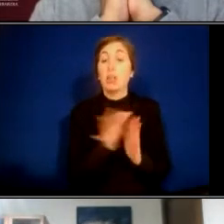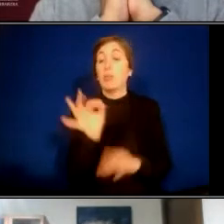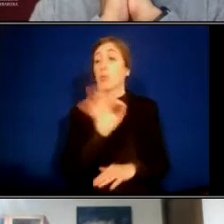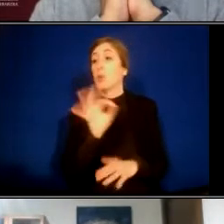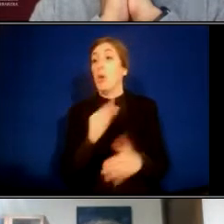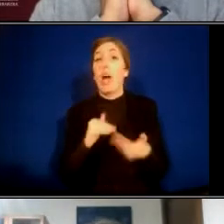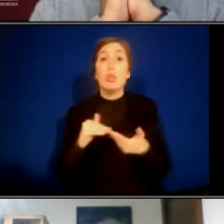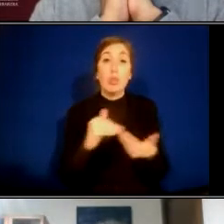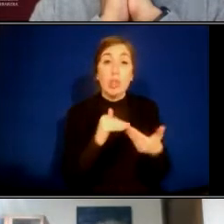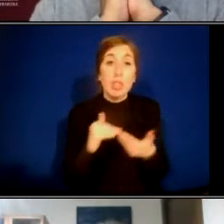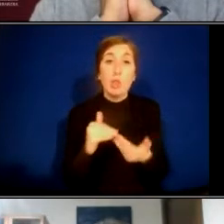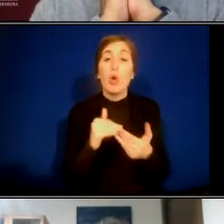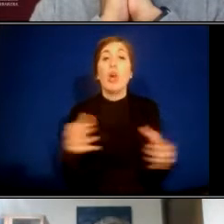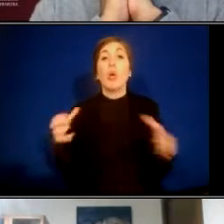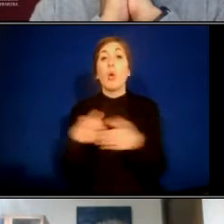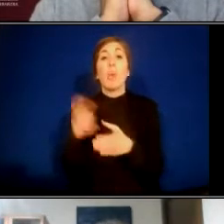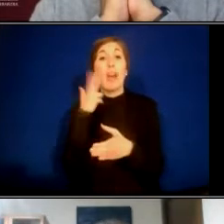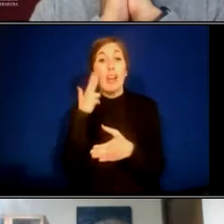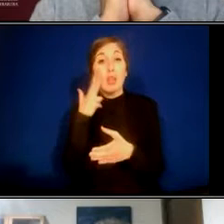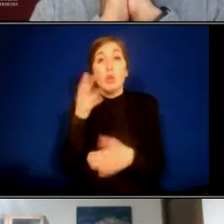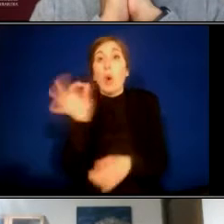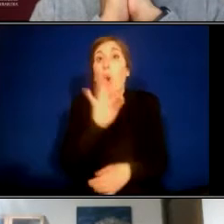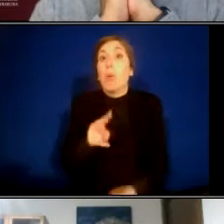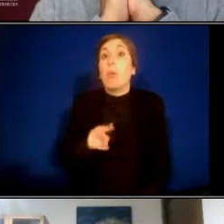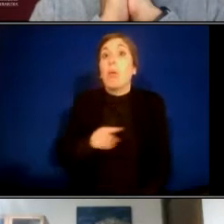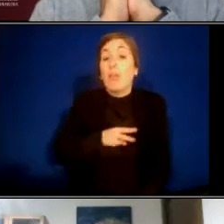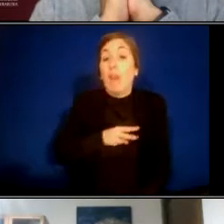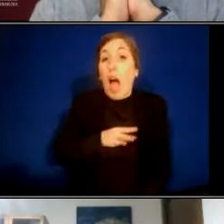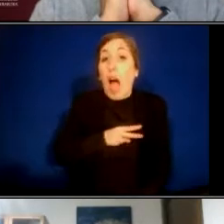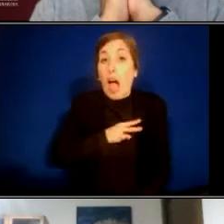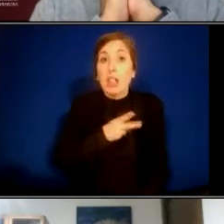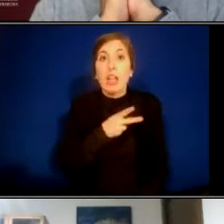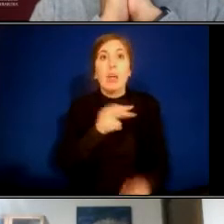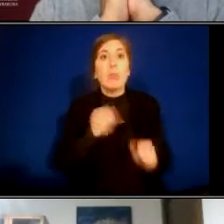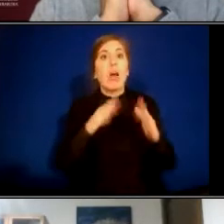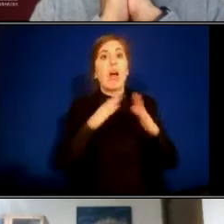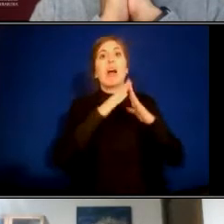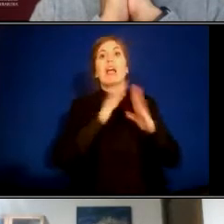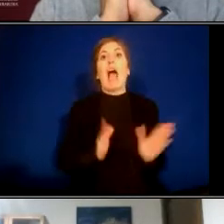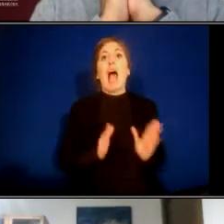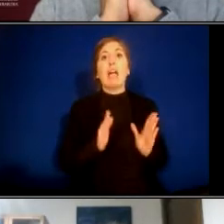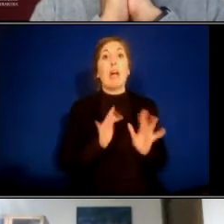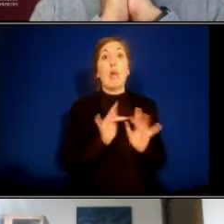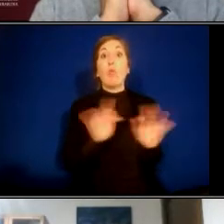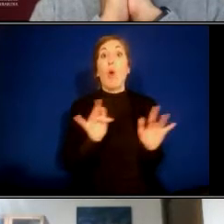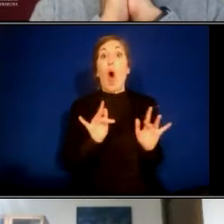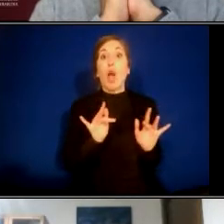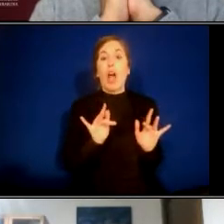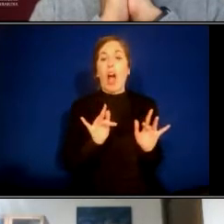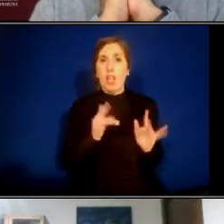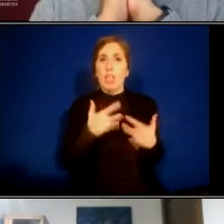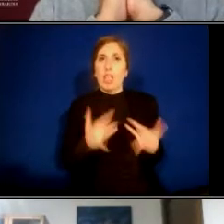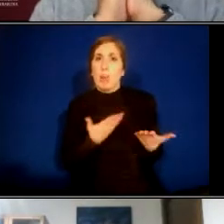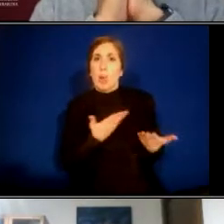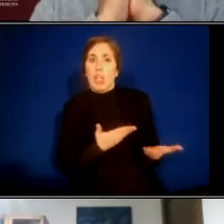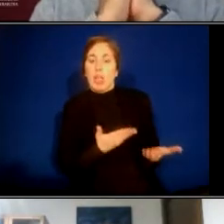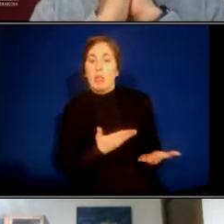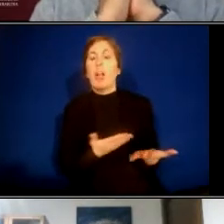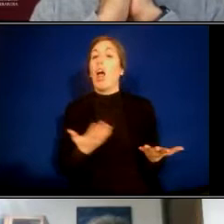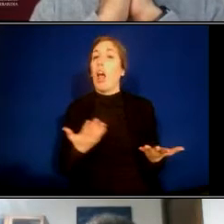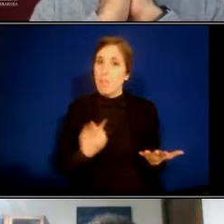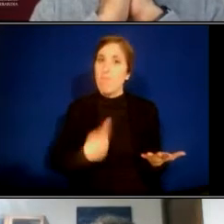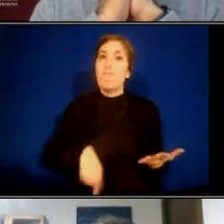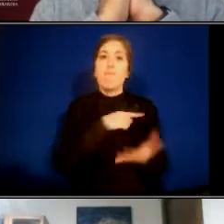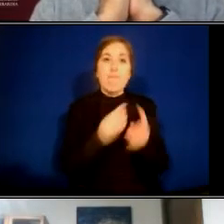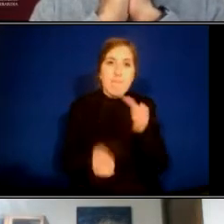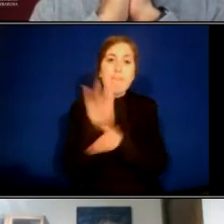associazioni, comunità religiose, ma anche privati che hanno messo a disposizione la propria casa, diciamo, vuota, e su questo si sta studiando una convenzione. I